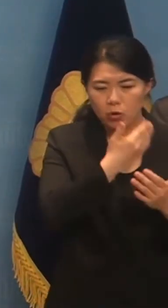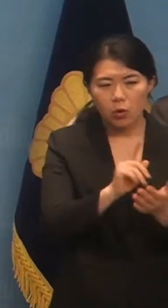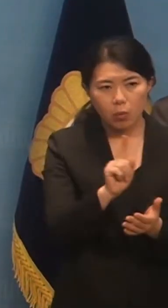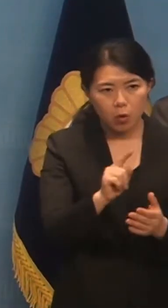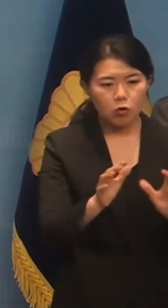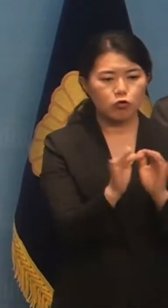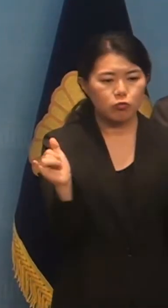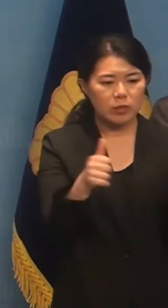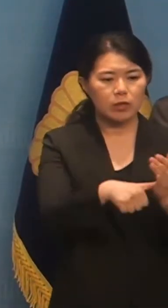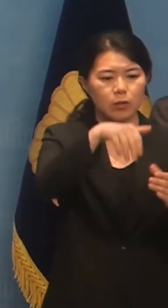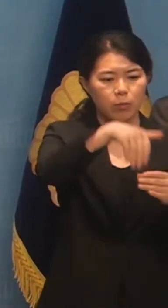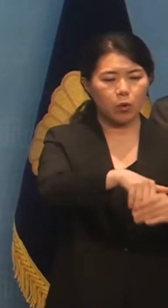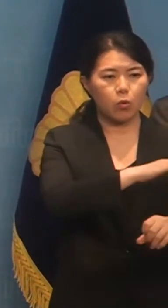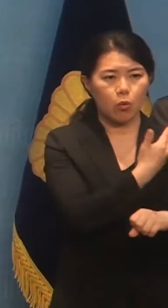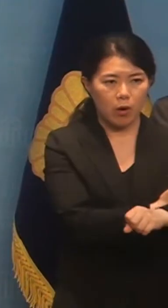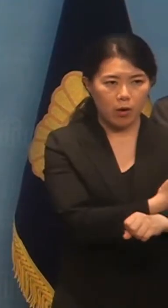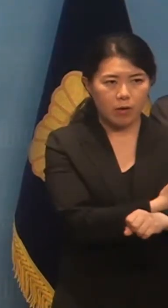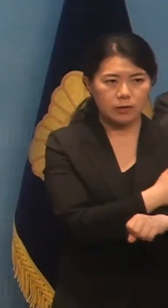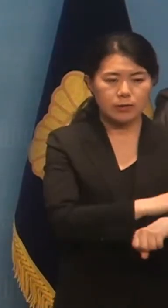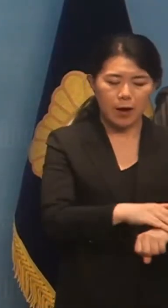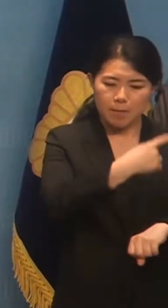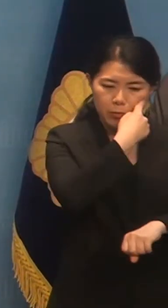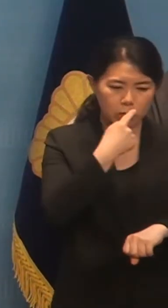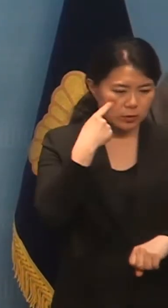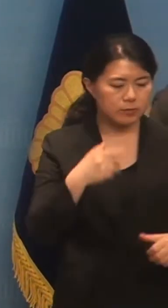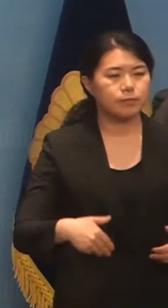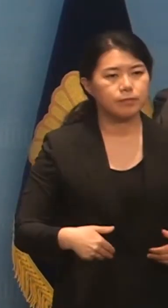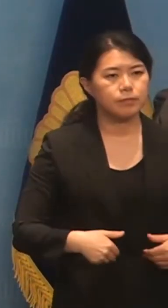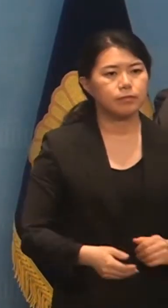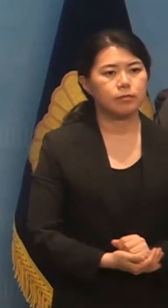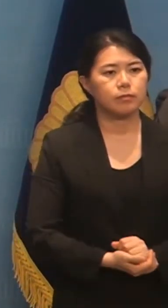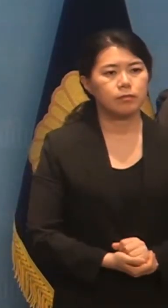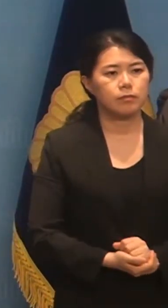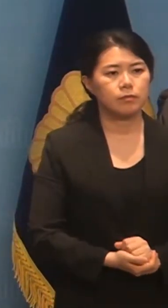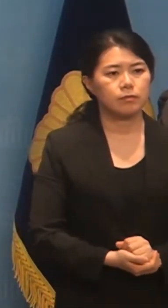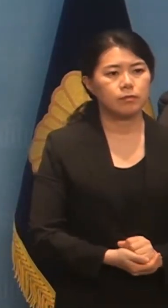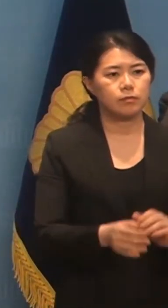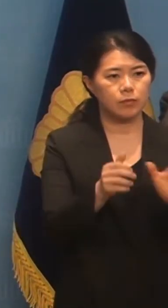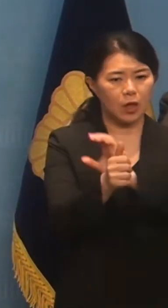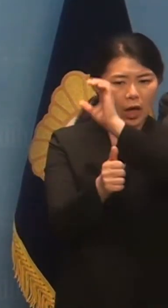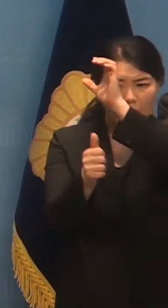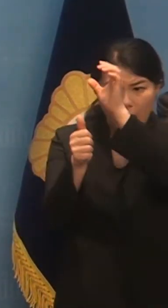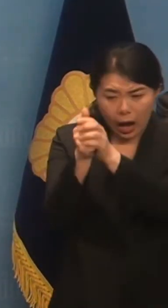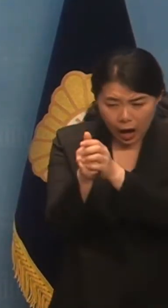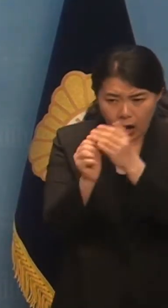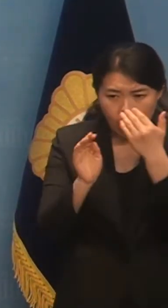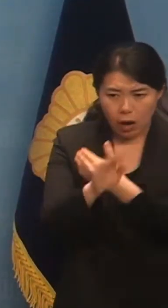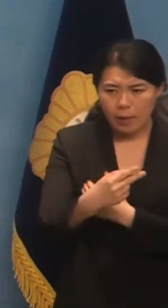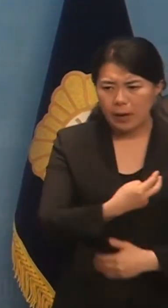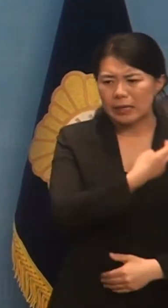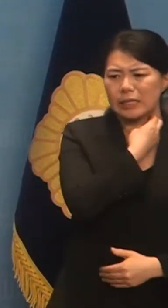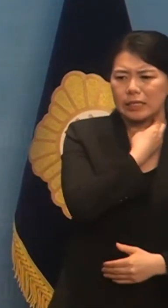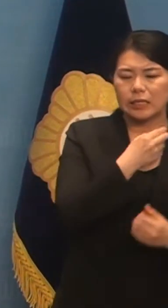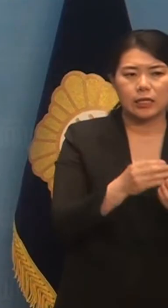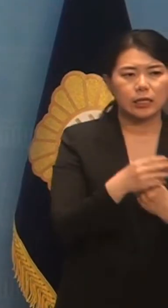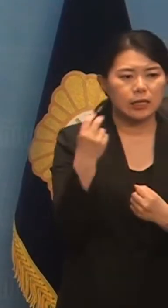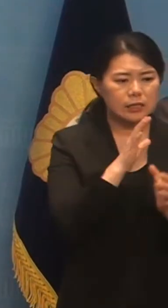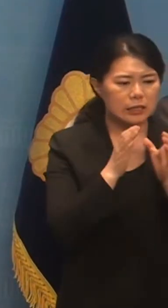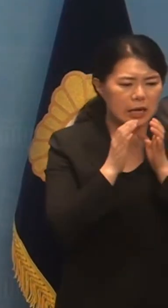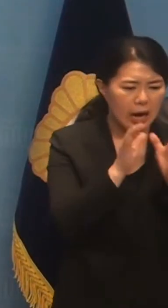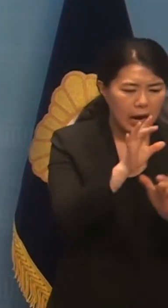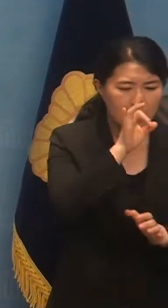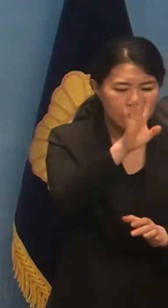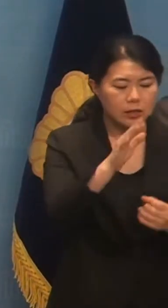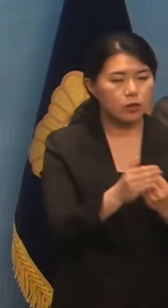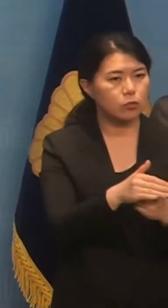국민의 참정권이 온전히 보장되는 것이다. 위임한 권력에 배신당했던 국민이 다시는 속지 않도록